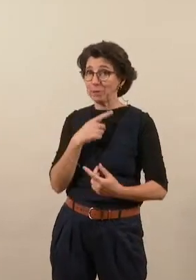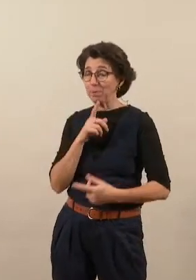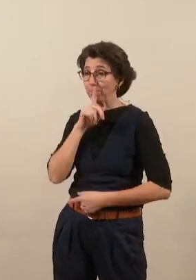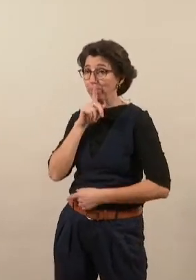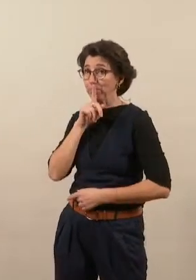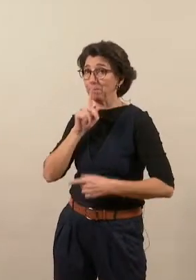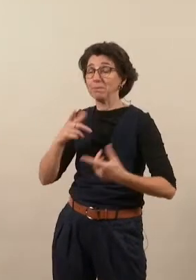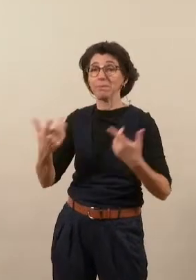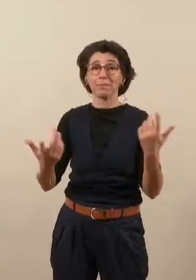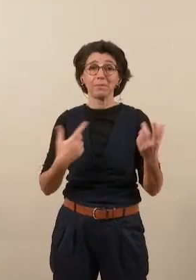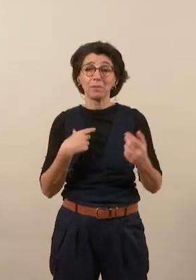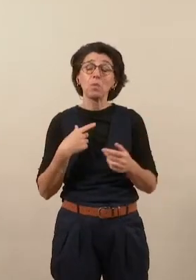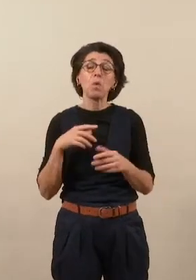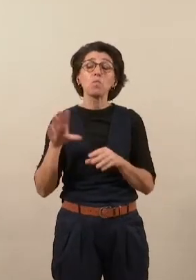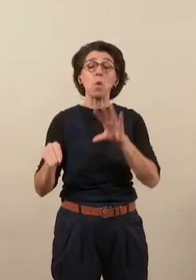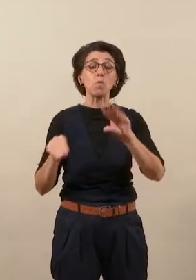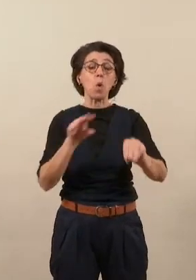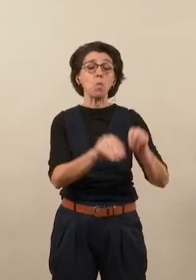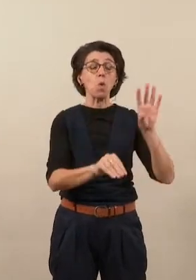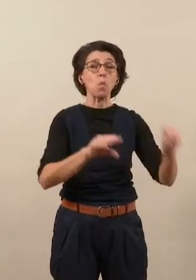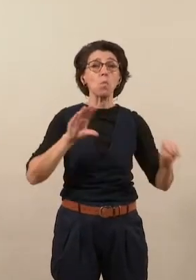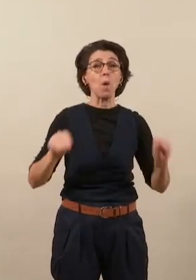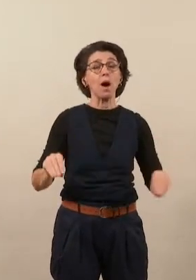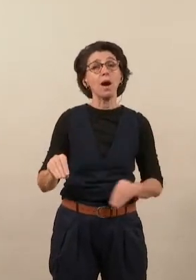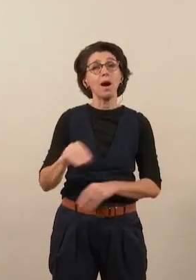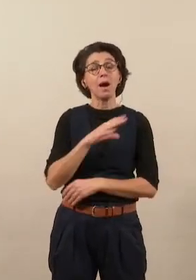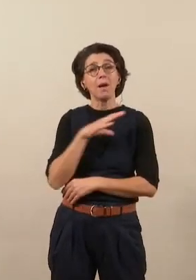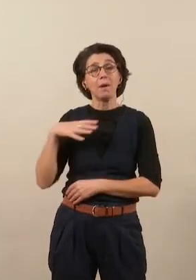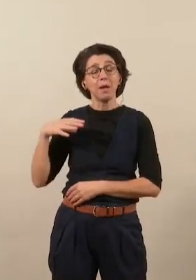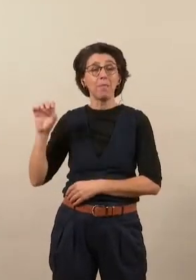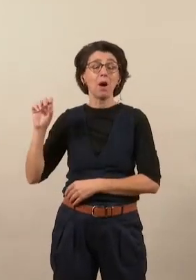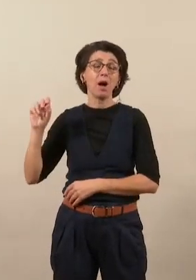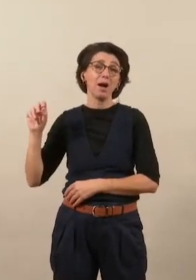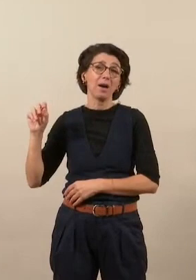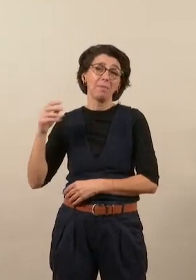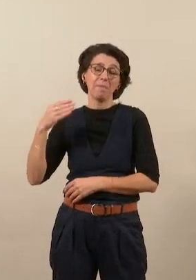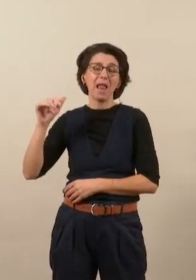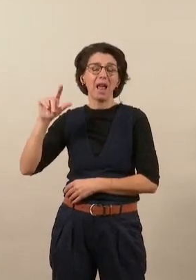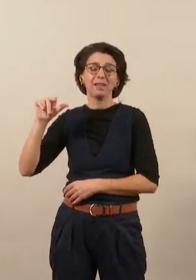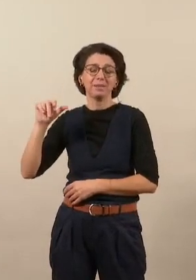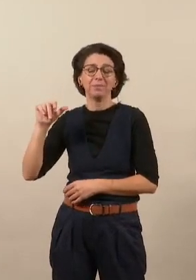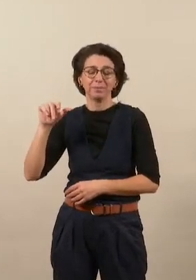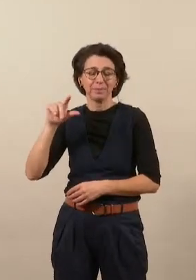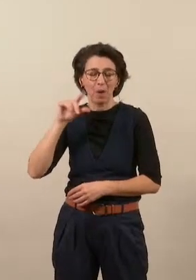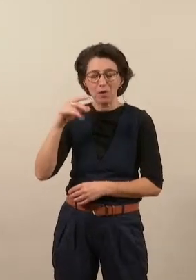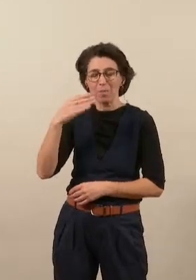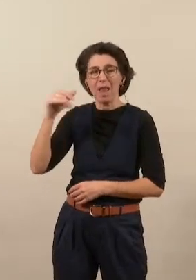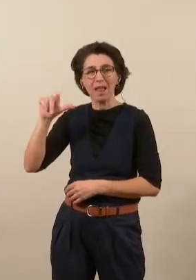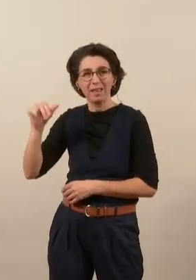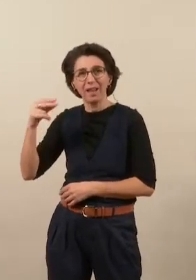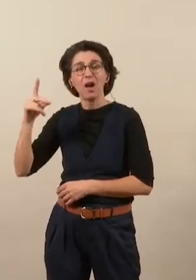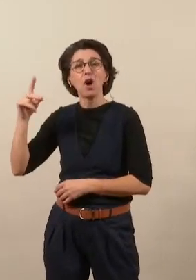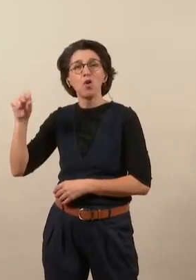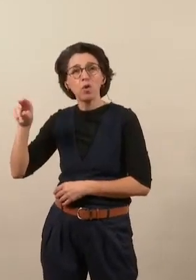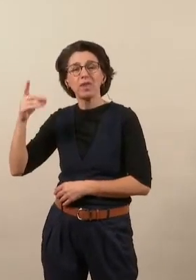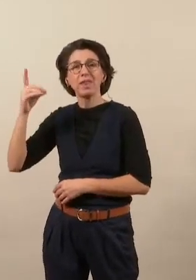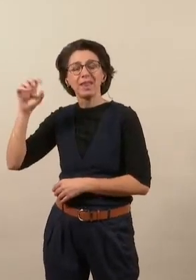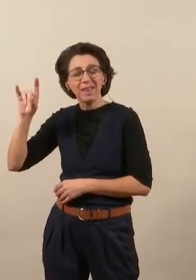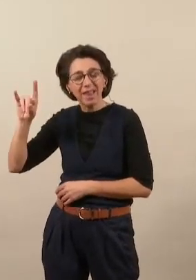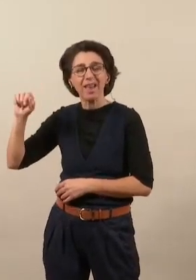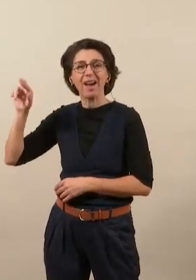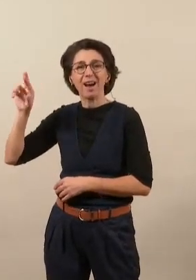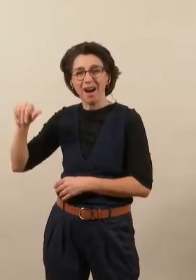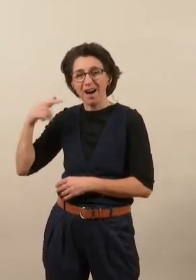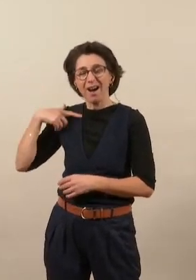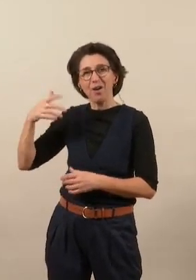Milan Kundera, la création est une position excluant toute identification à une politique, à une religion, à